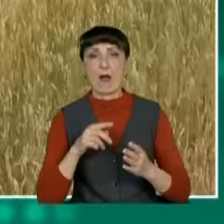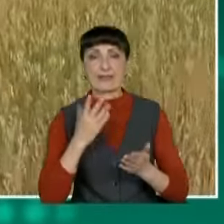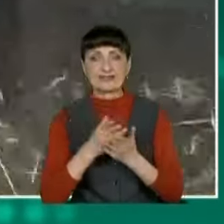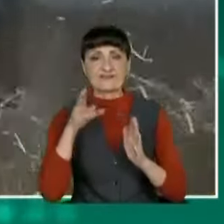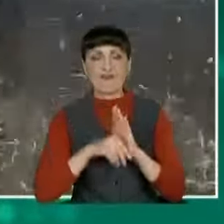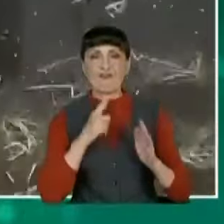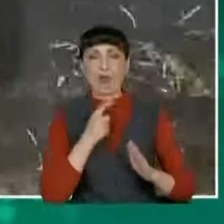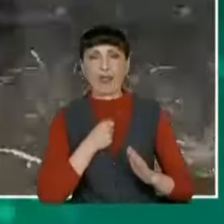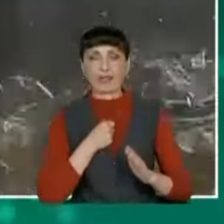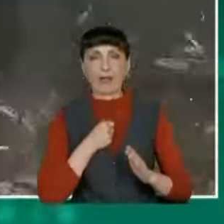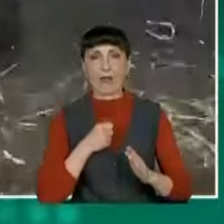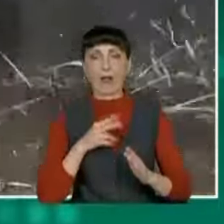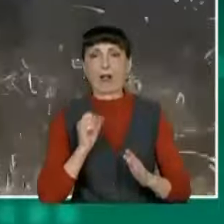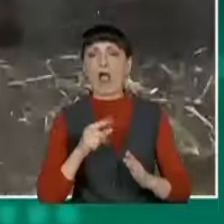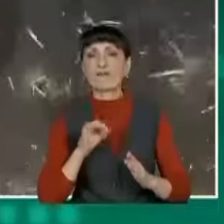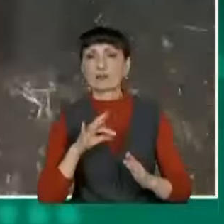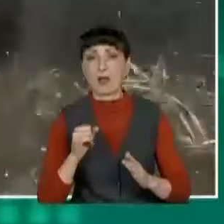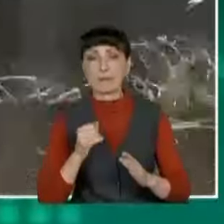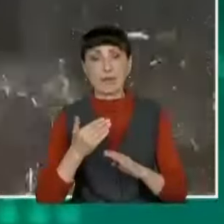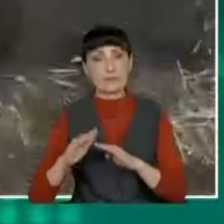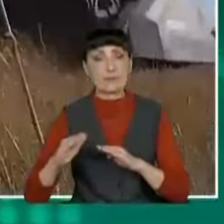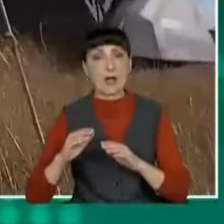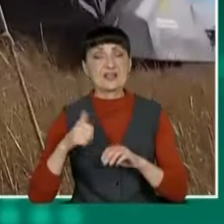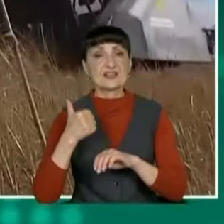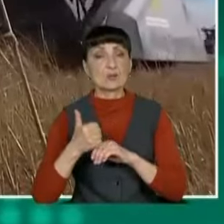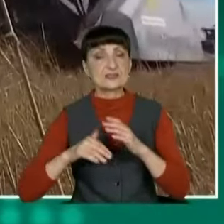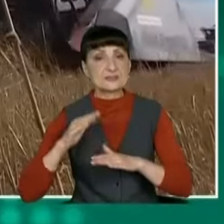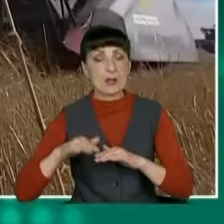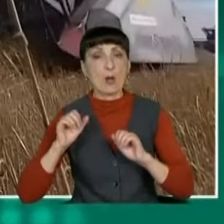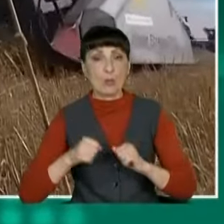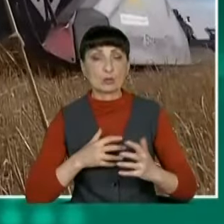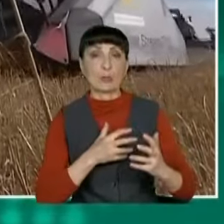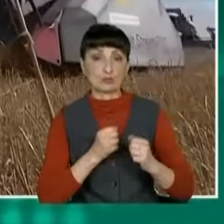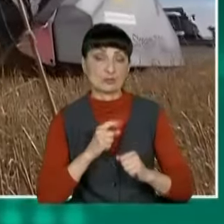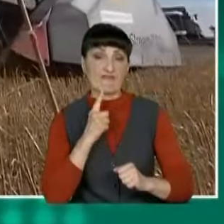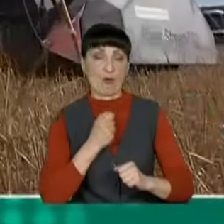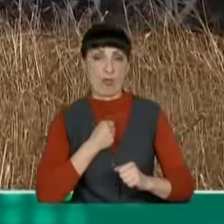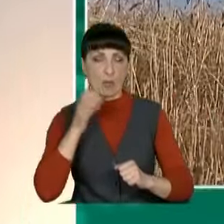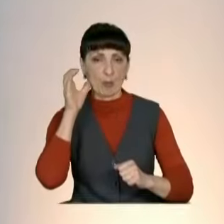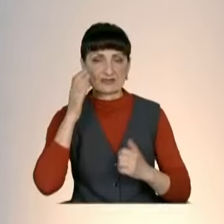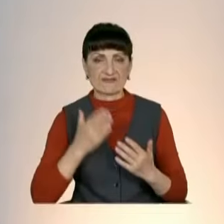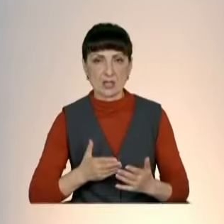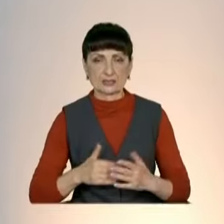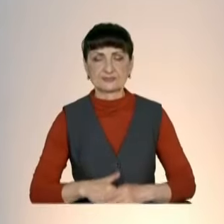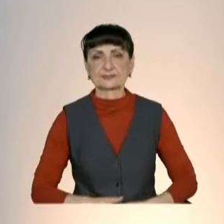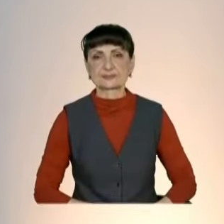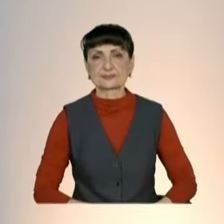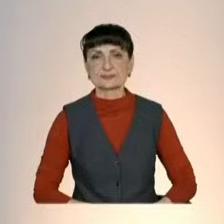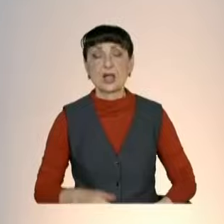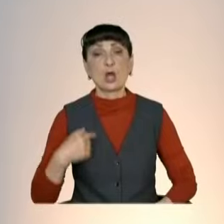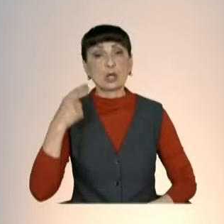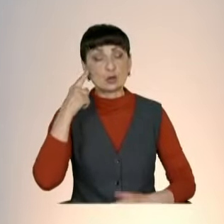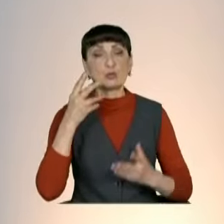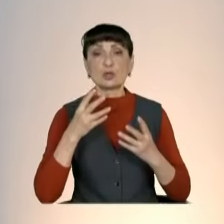есть молодые люди могут помимо основной специальности получить и, так сказать, военное образование. Ну и я думаю, что